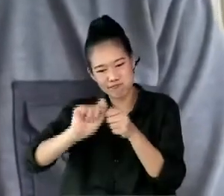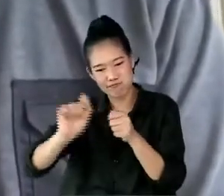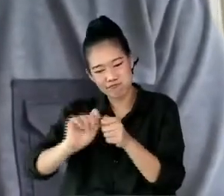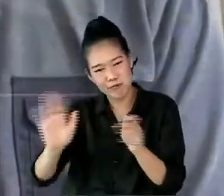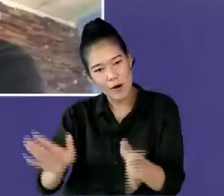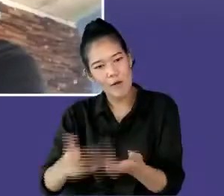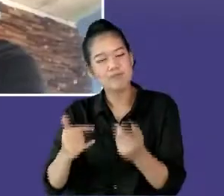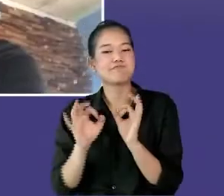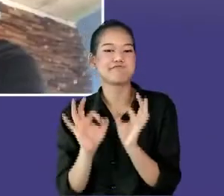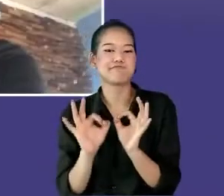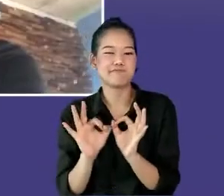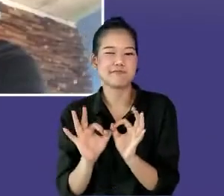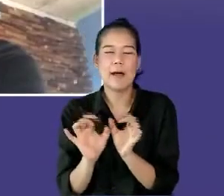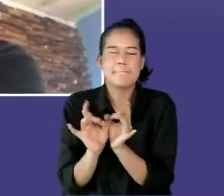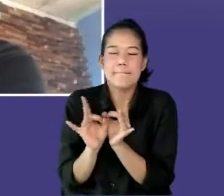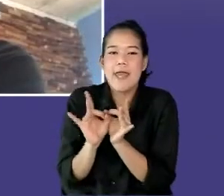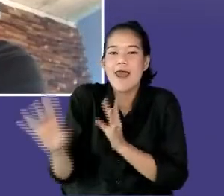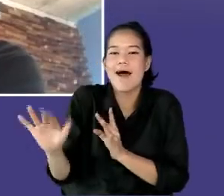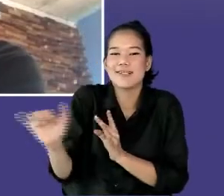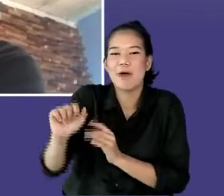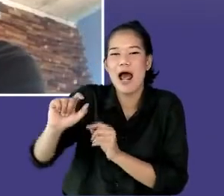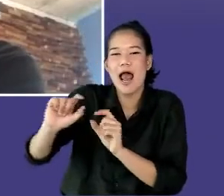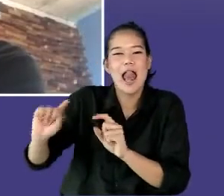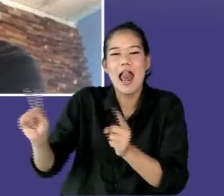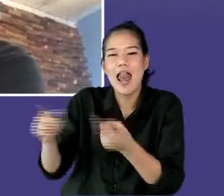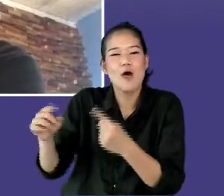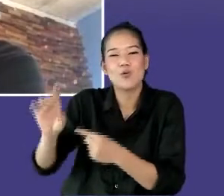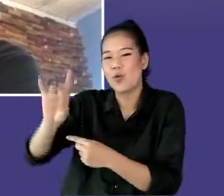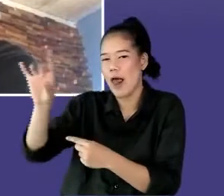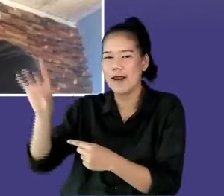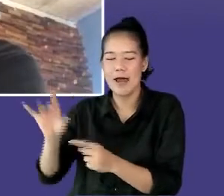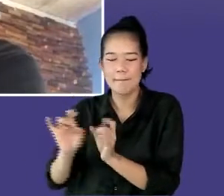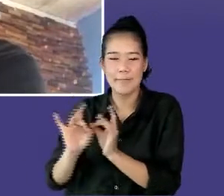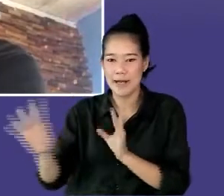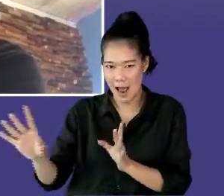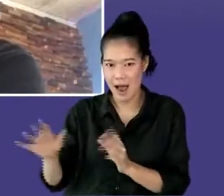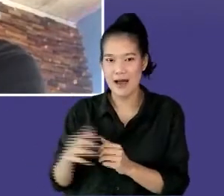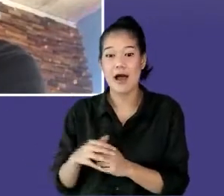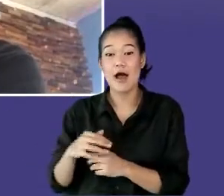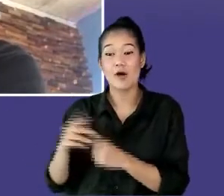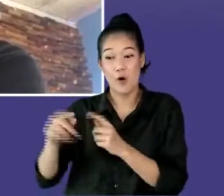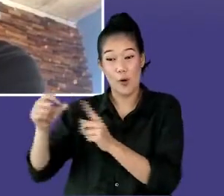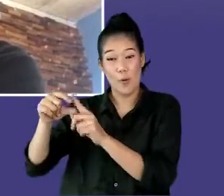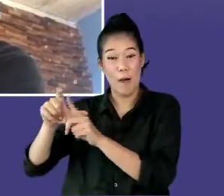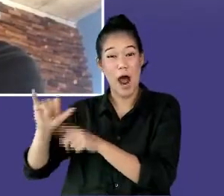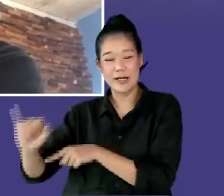yang lain gitu ya dari yang sebelumnya mungkin Padi gayanya ya